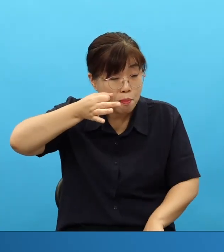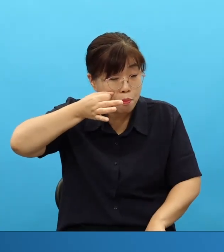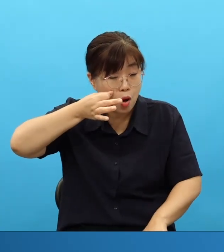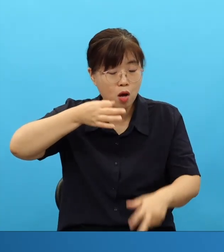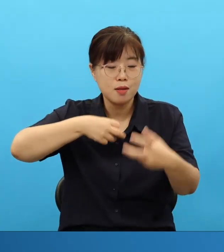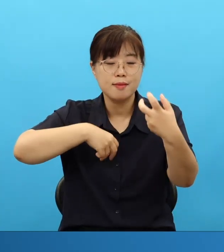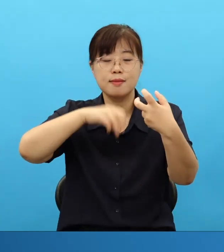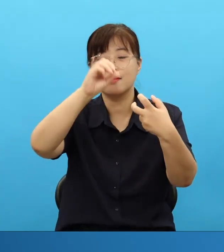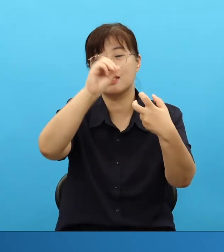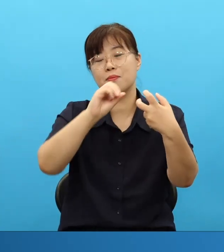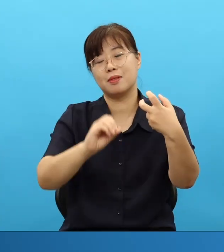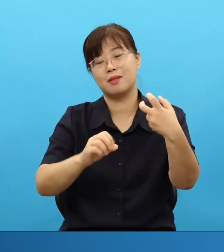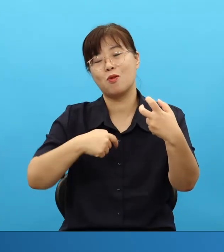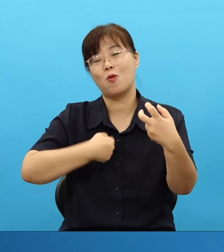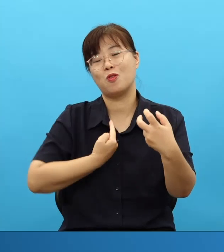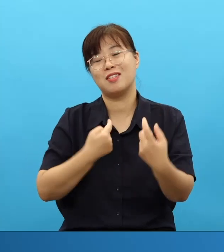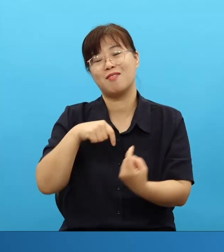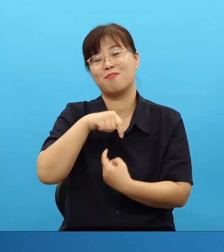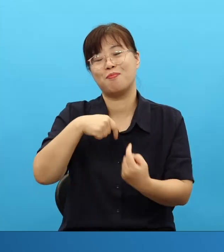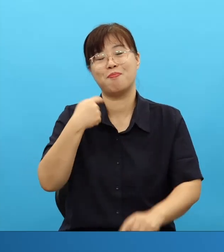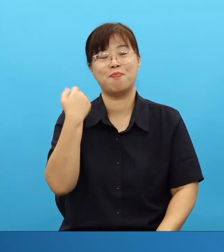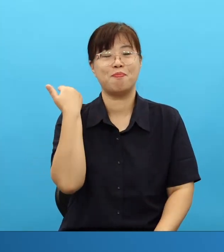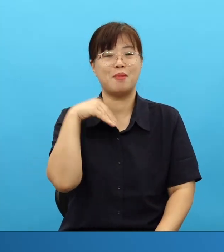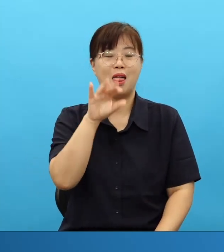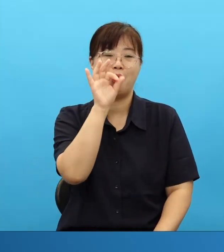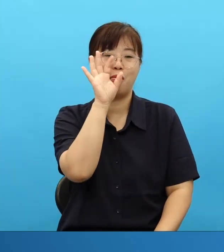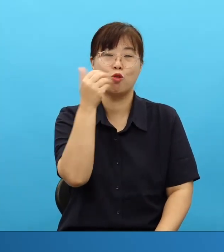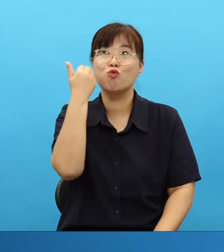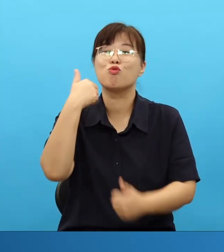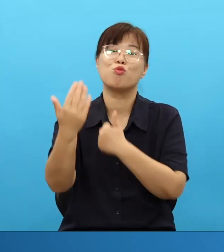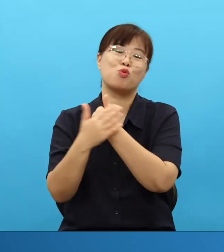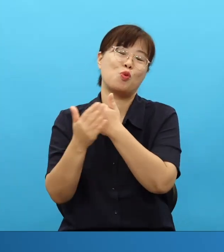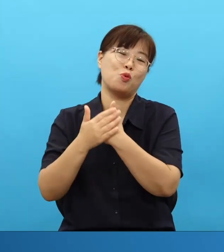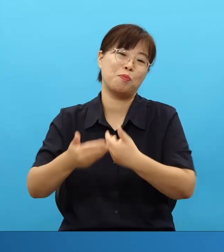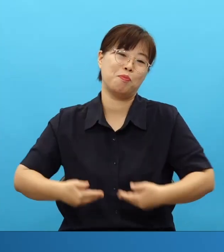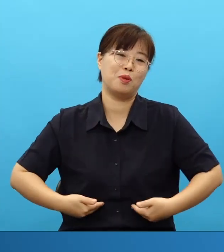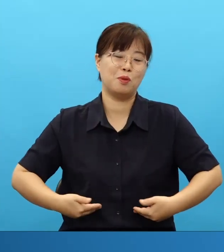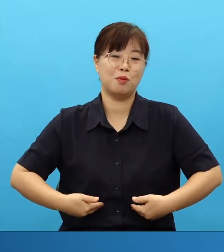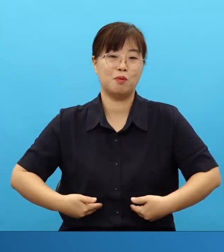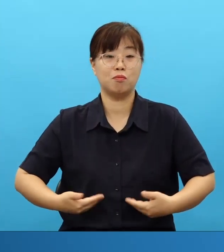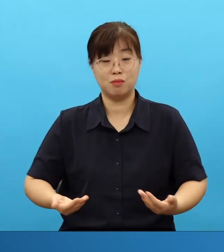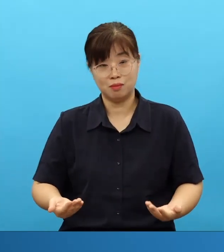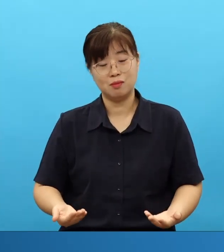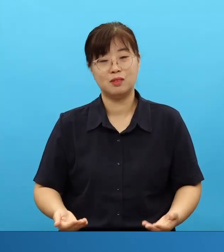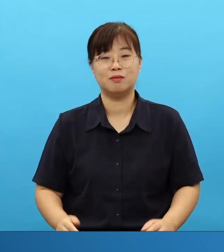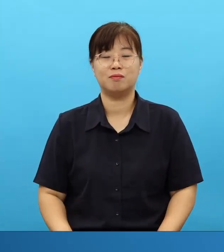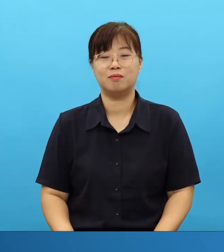왔기 때문에이 언약 붙잡고 완전히 흐름을